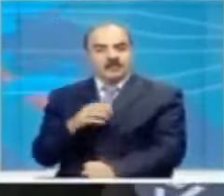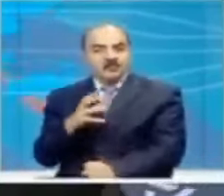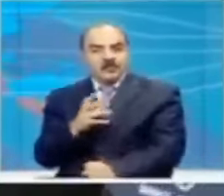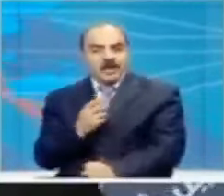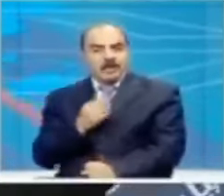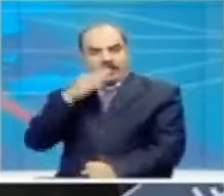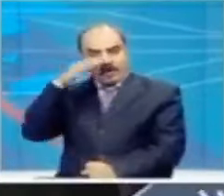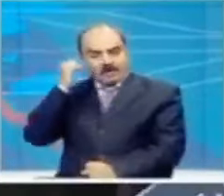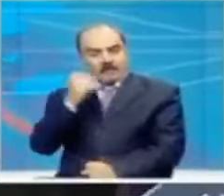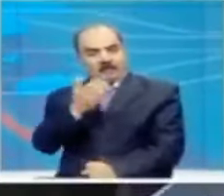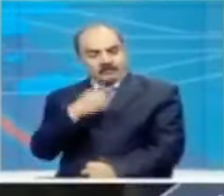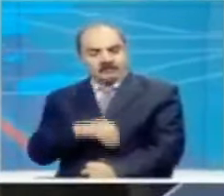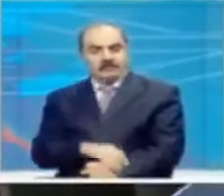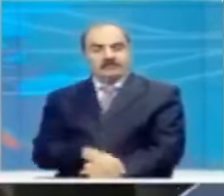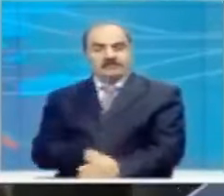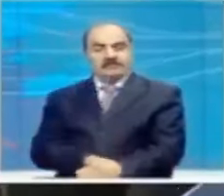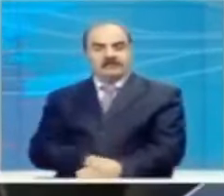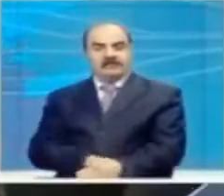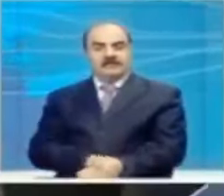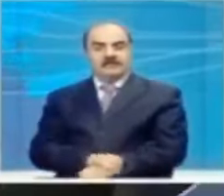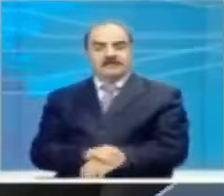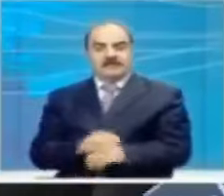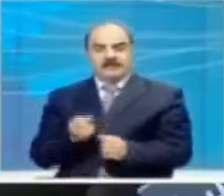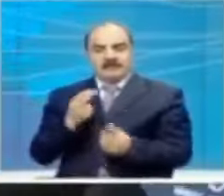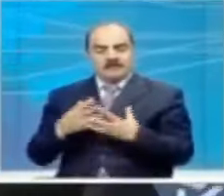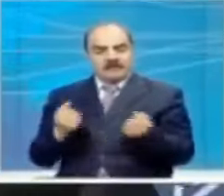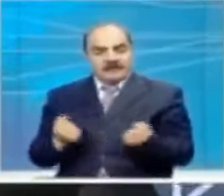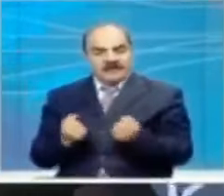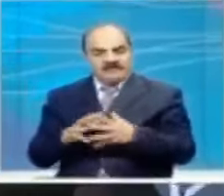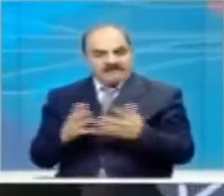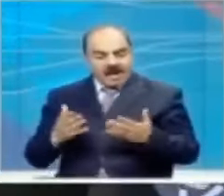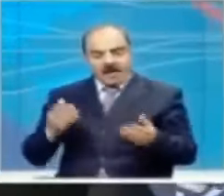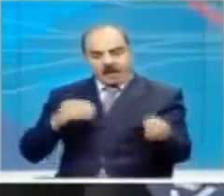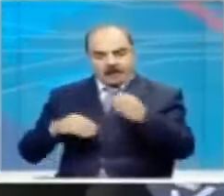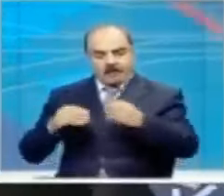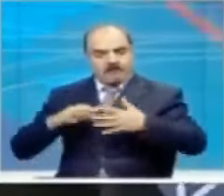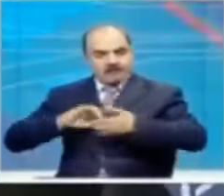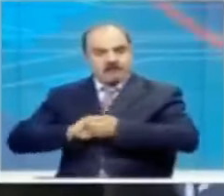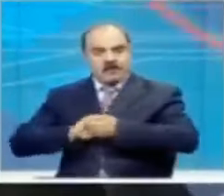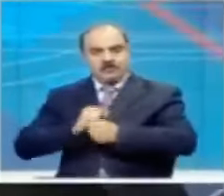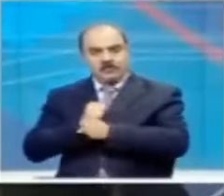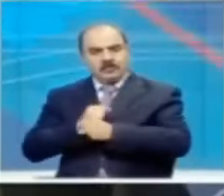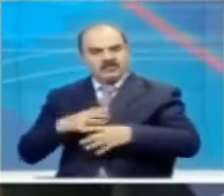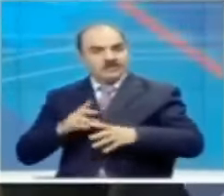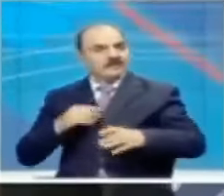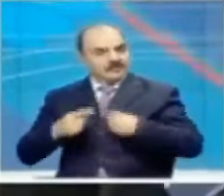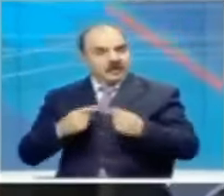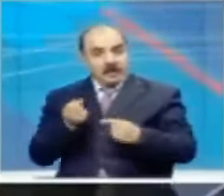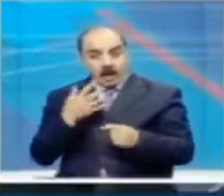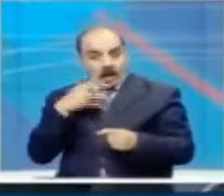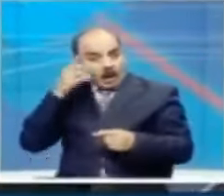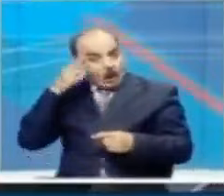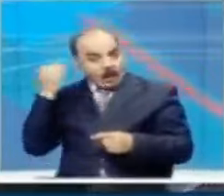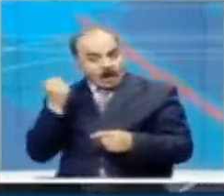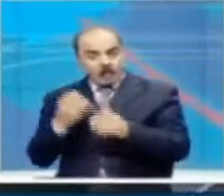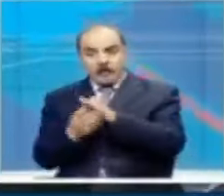اسيوط ل مختلف المبادرات التدريبيه لحقهم بسوق العمل خلال فعاليات اليوم